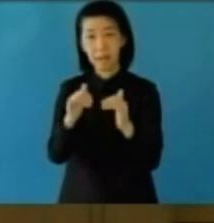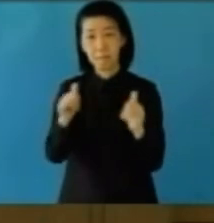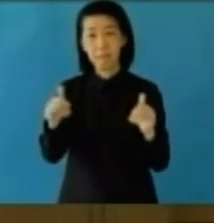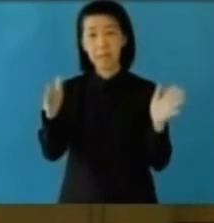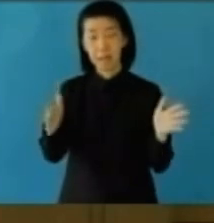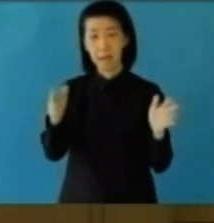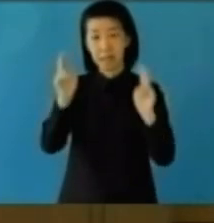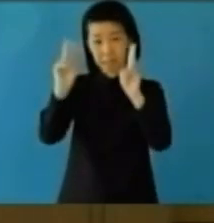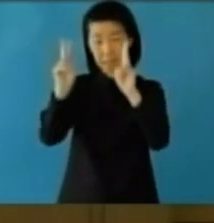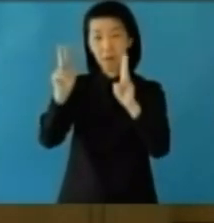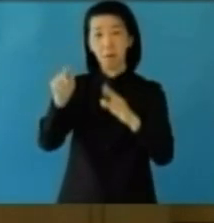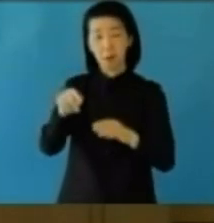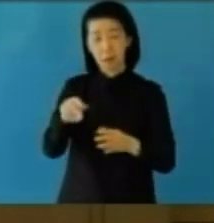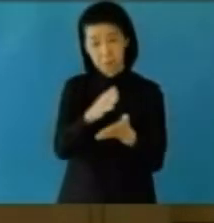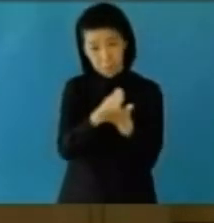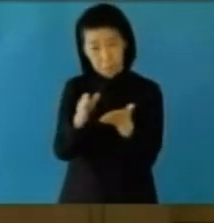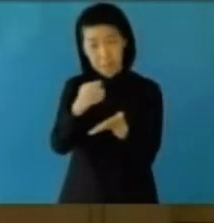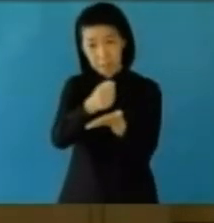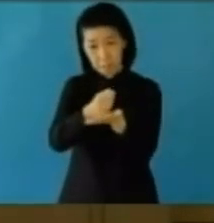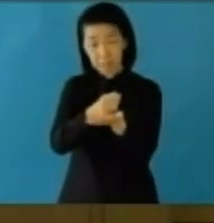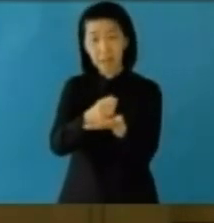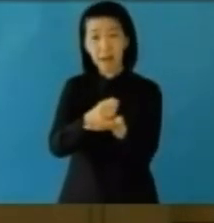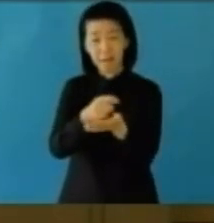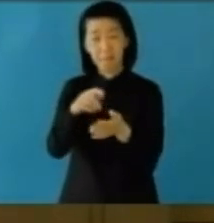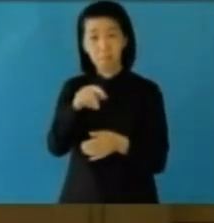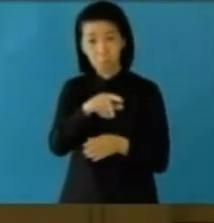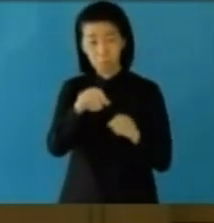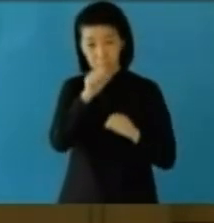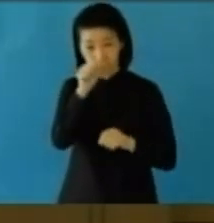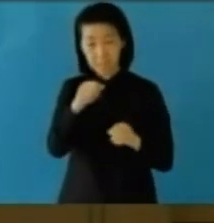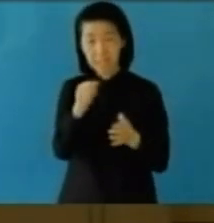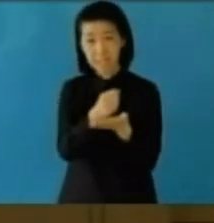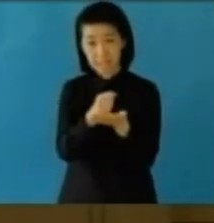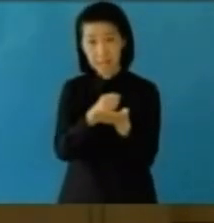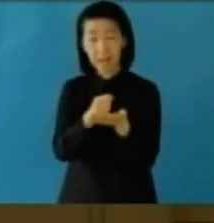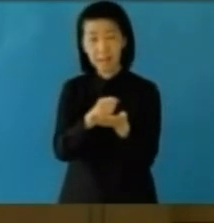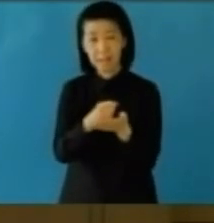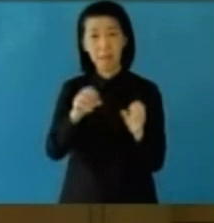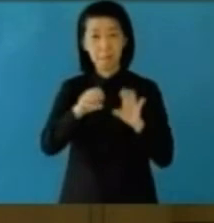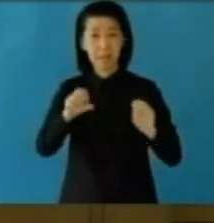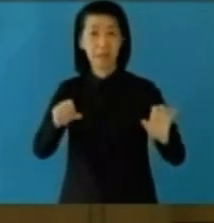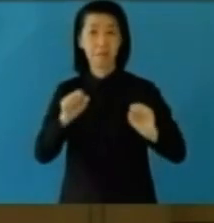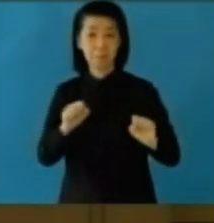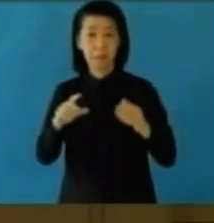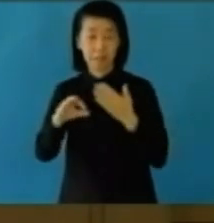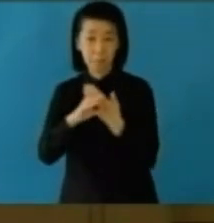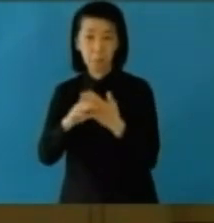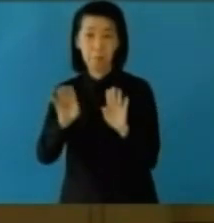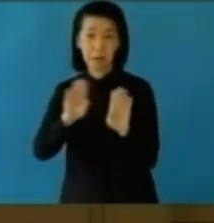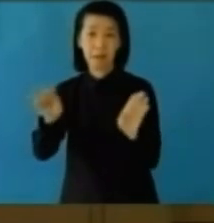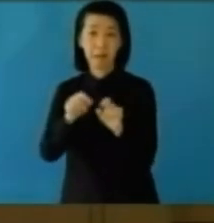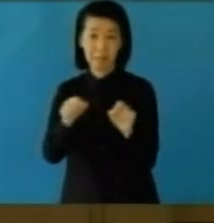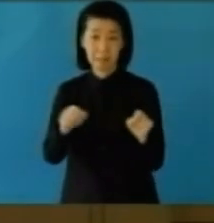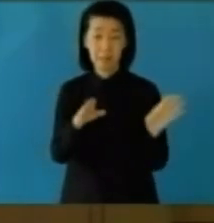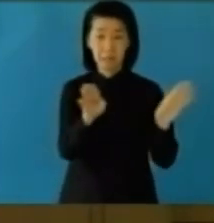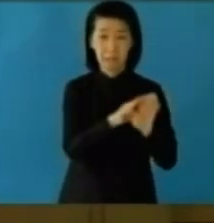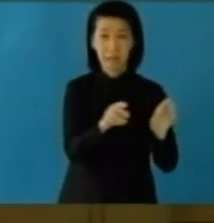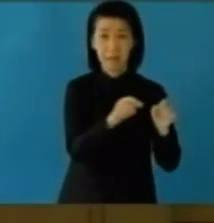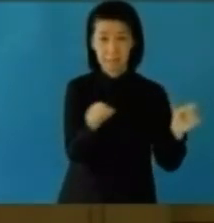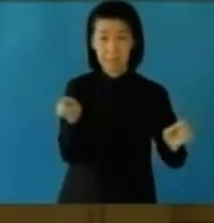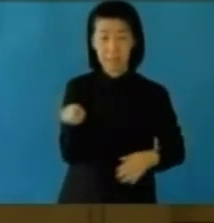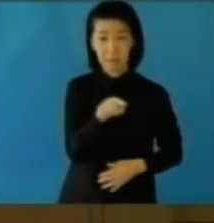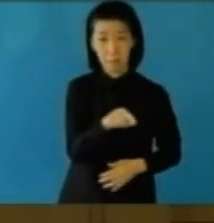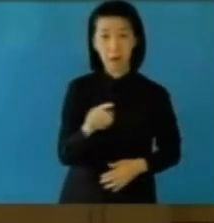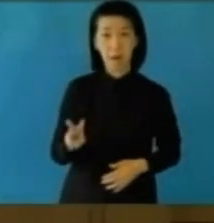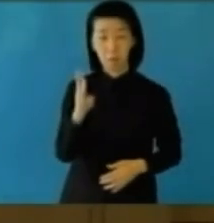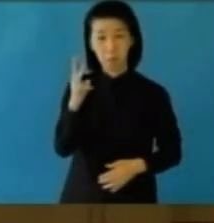等があらゆる機会を捉えて本県の PR を行うこととしております。例えば開会式および閉会式においては、鹿児